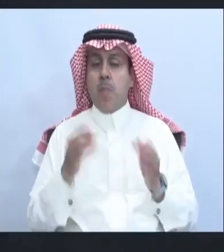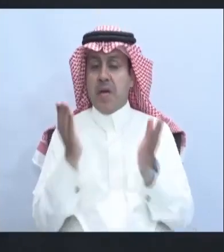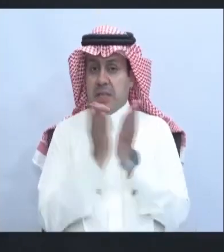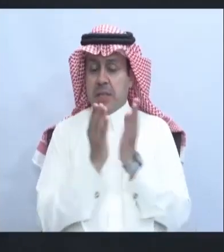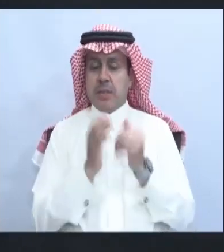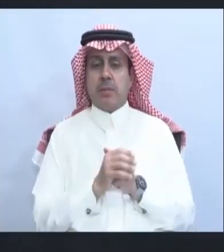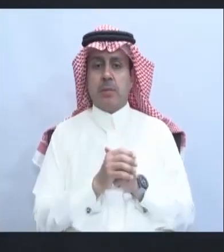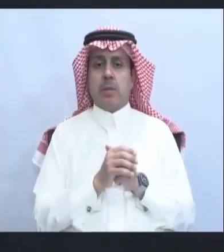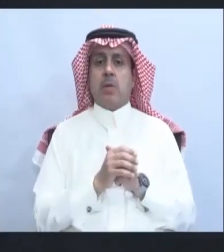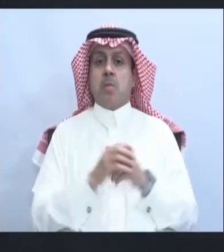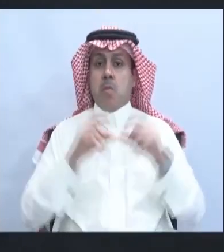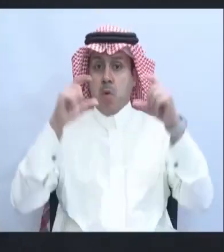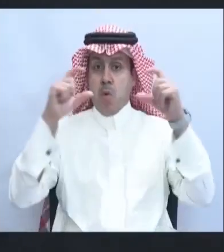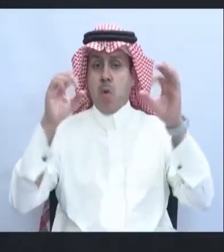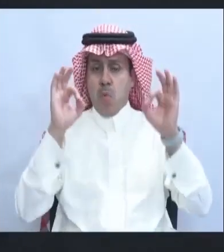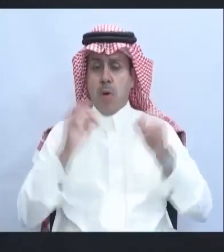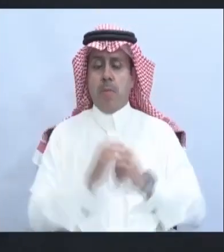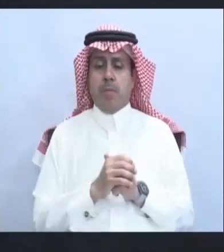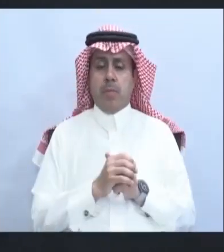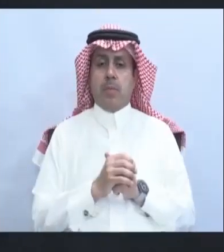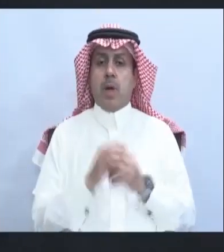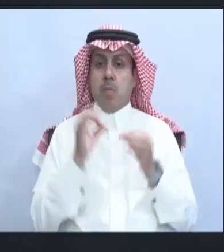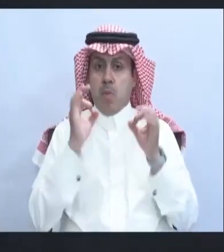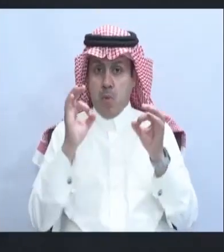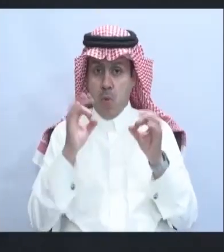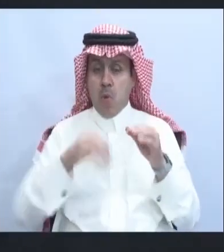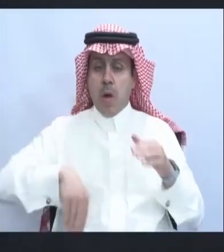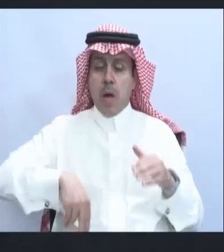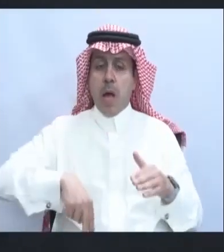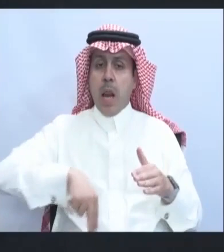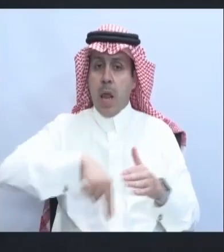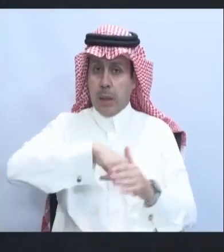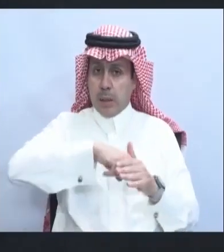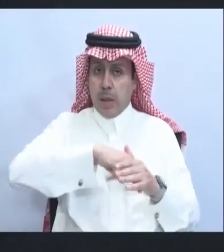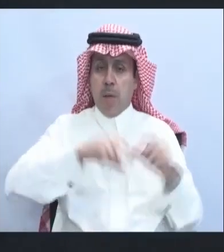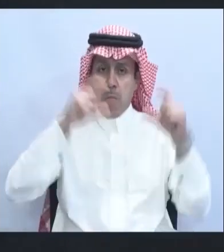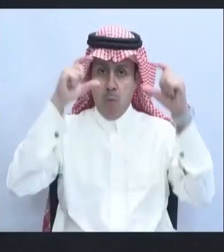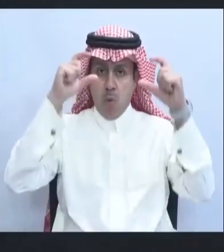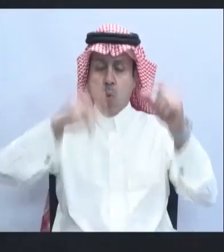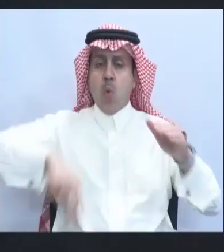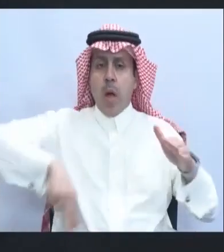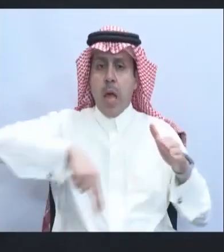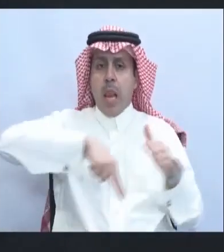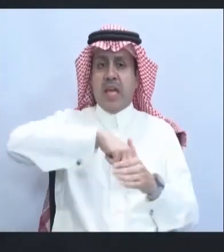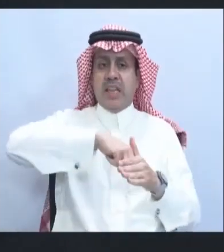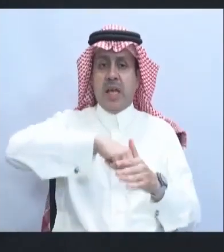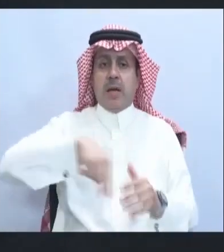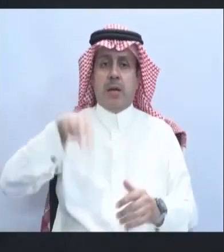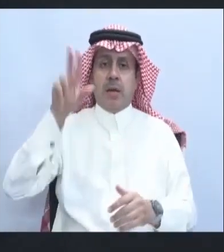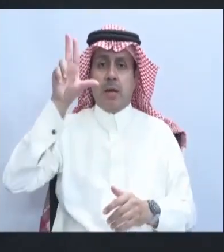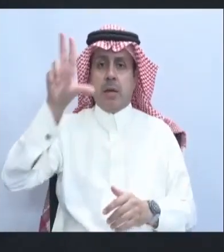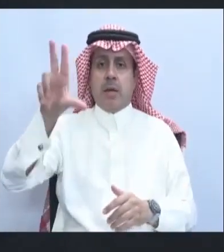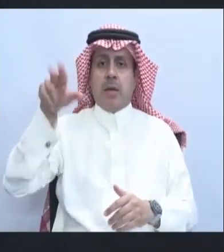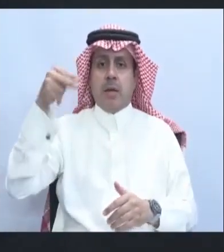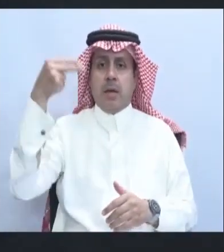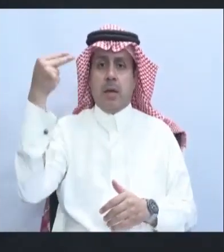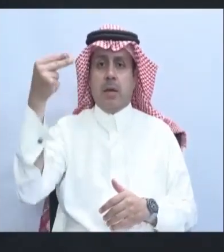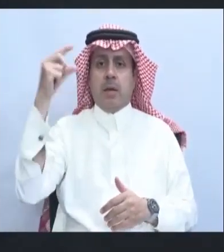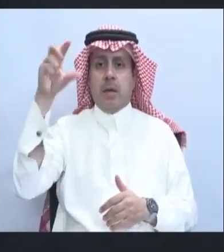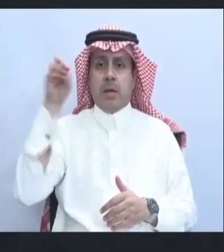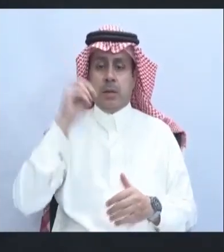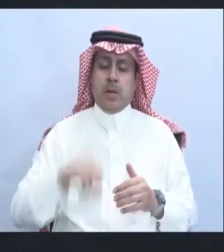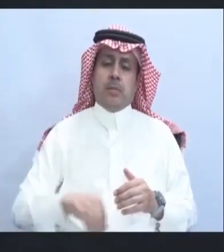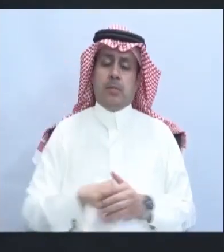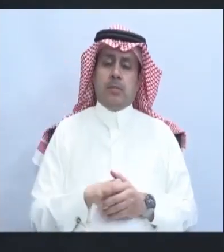في موضوع مهم وهو موضوع العده موضوع العده باذن الله تعالى ساتكلم واياكم عن هذا الموضوع